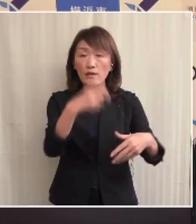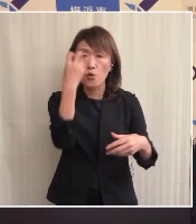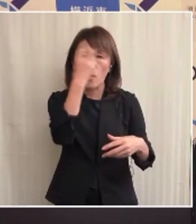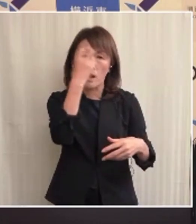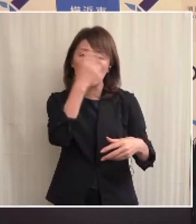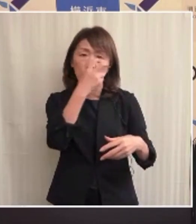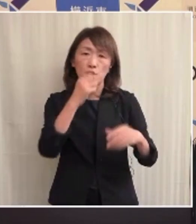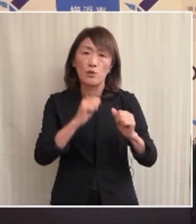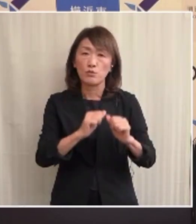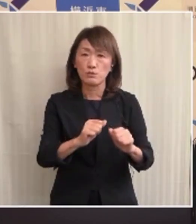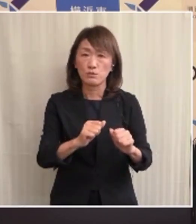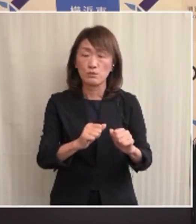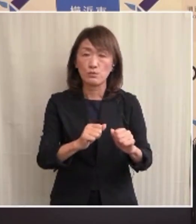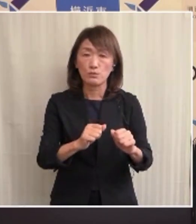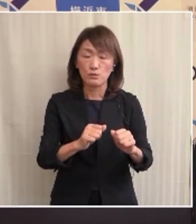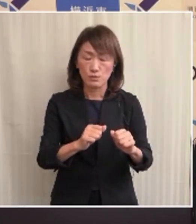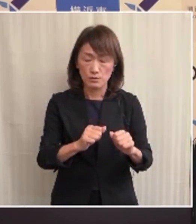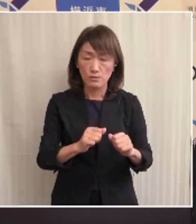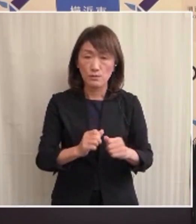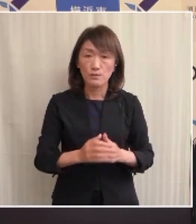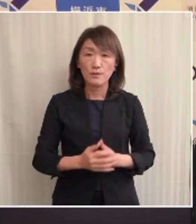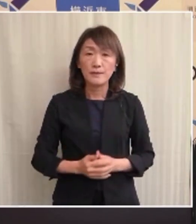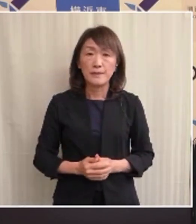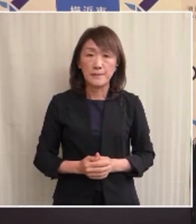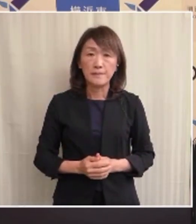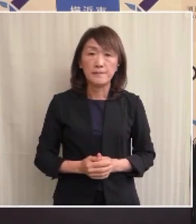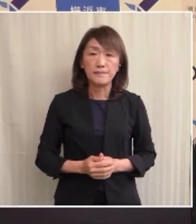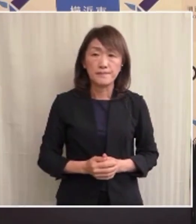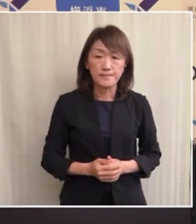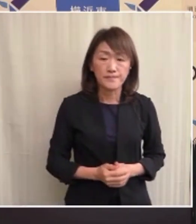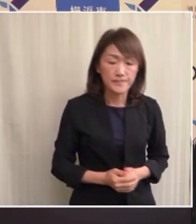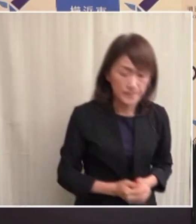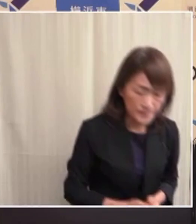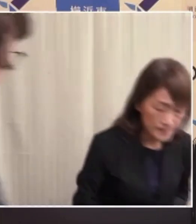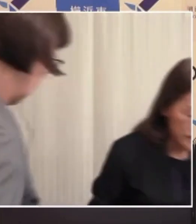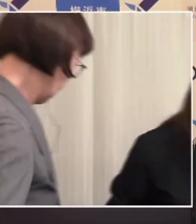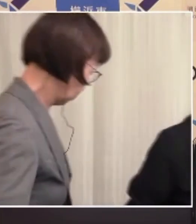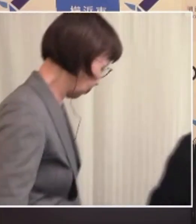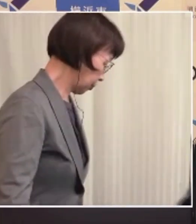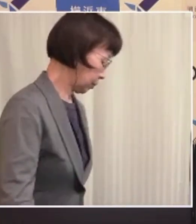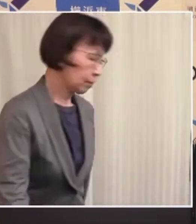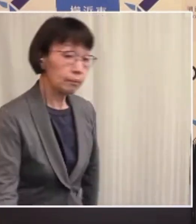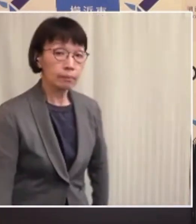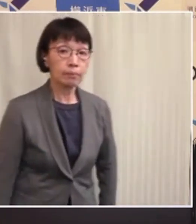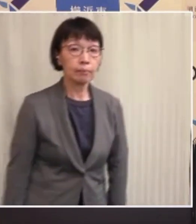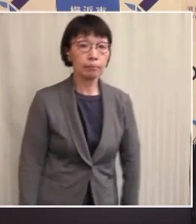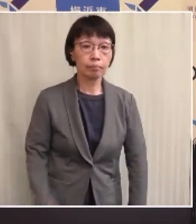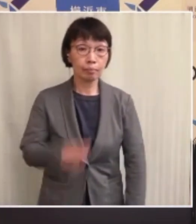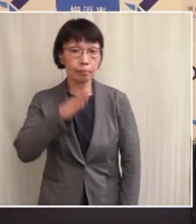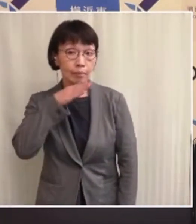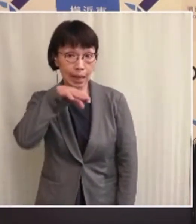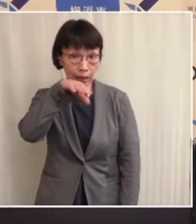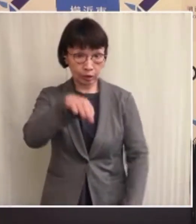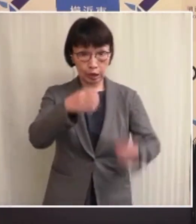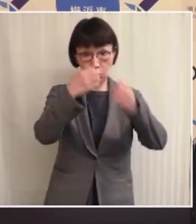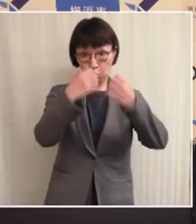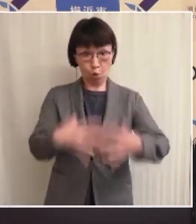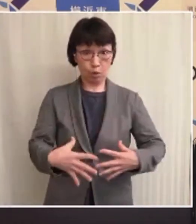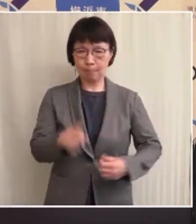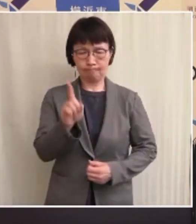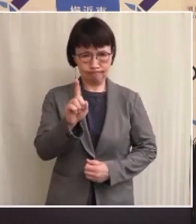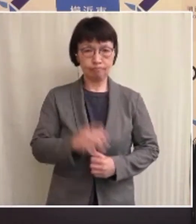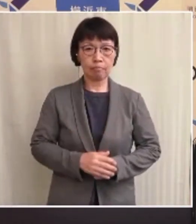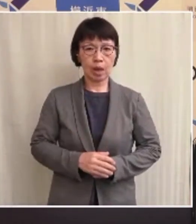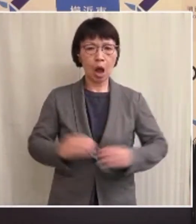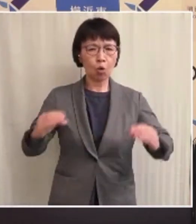認に移りたいと考えてます。でこの現地条件として、交通危険箇